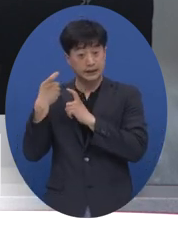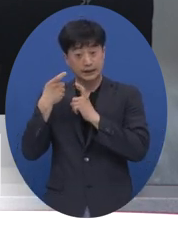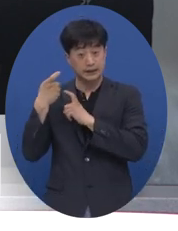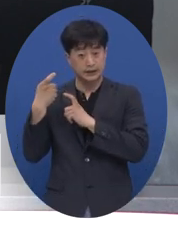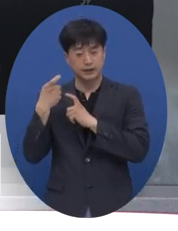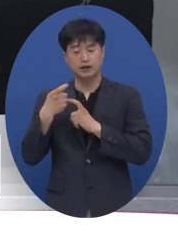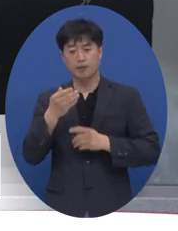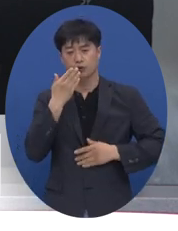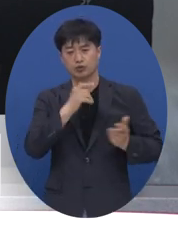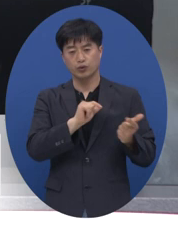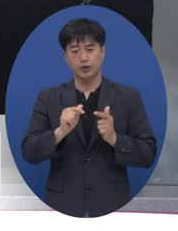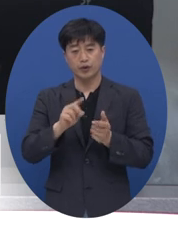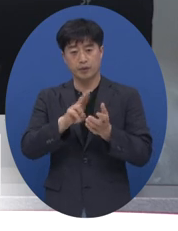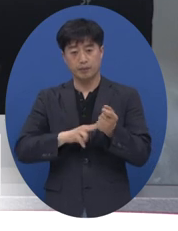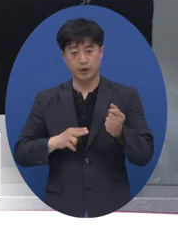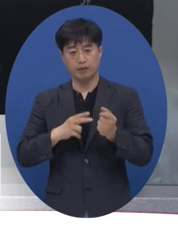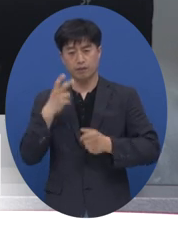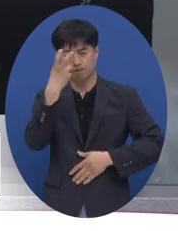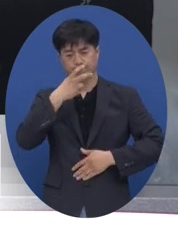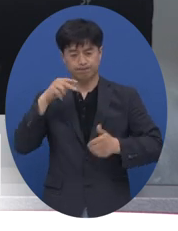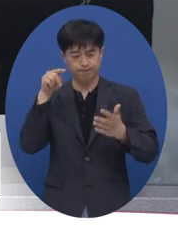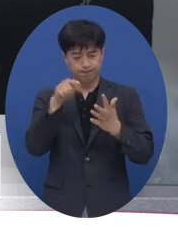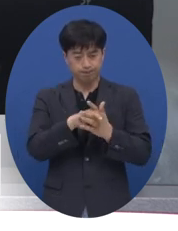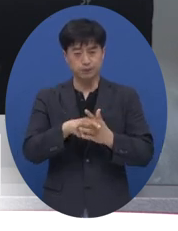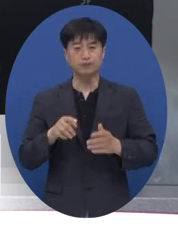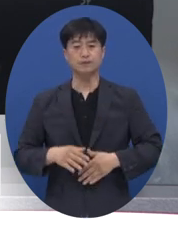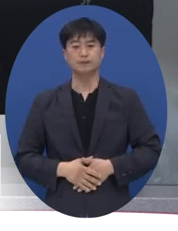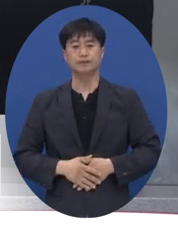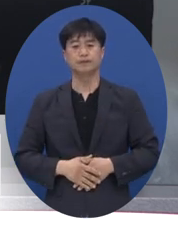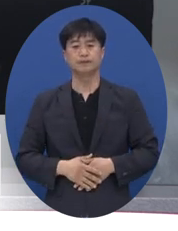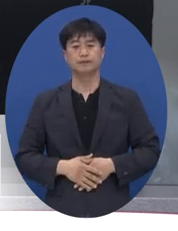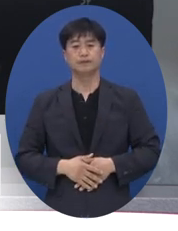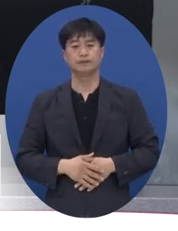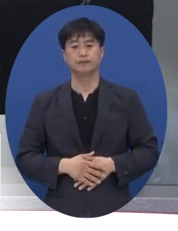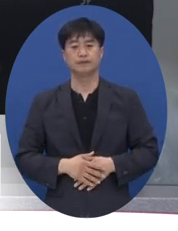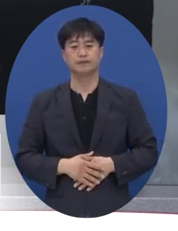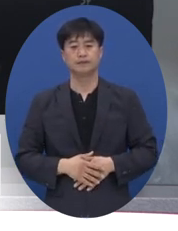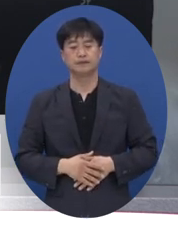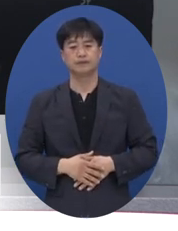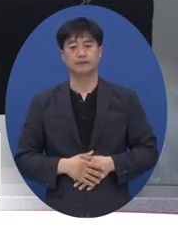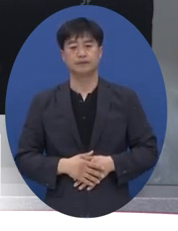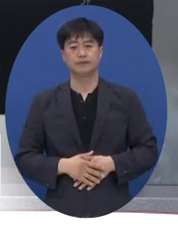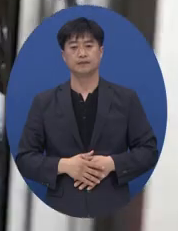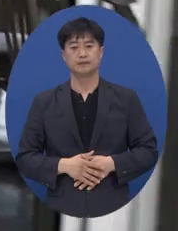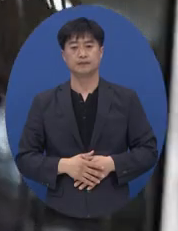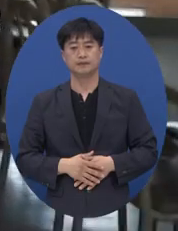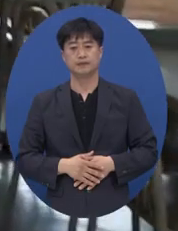판매한 업체들이 경기도 단속망에 걸려들었습니다. 보도에 한선지 기자입니다.